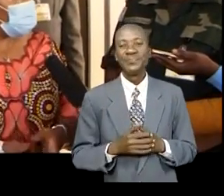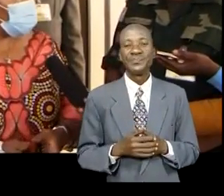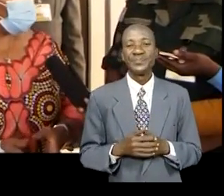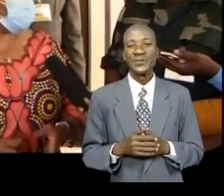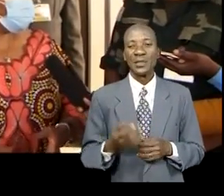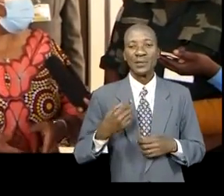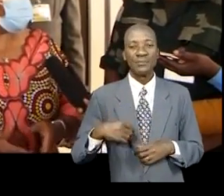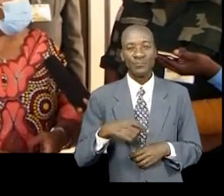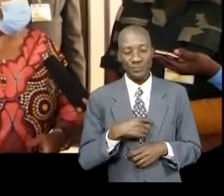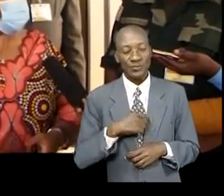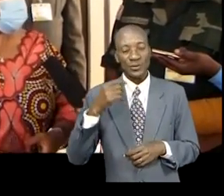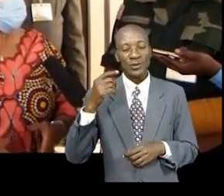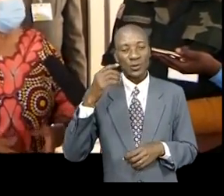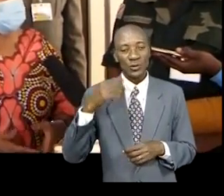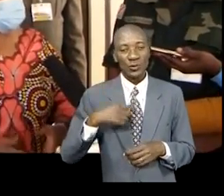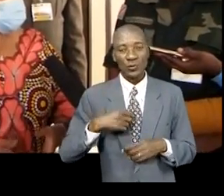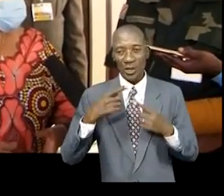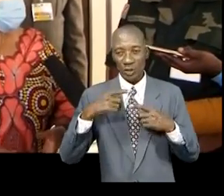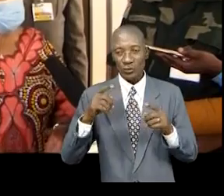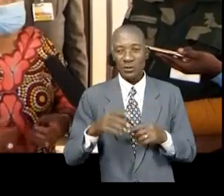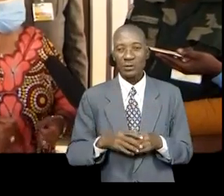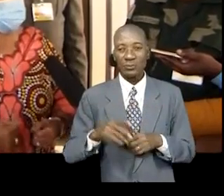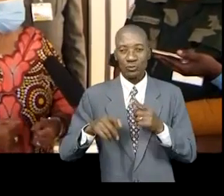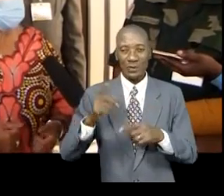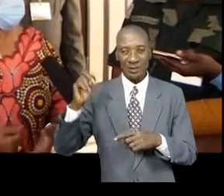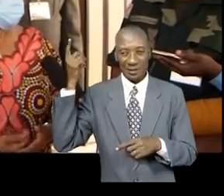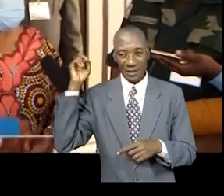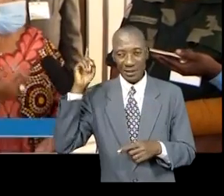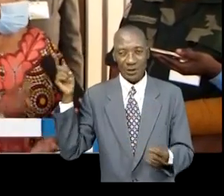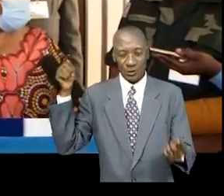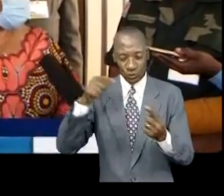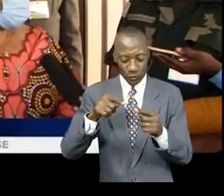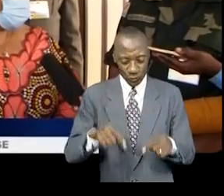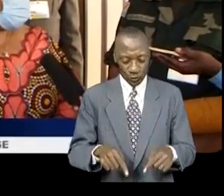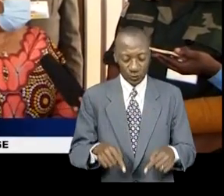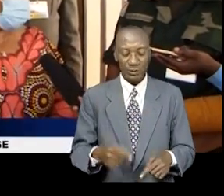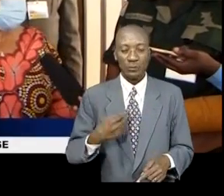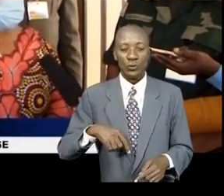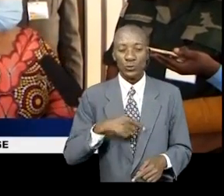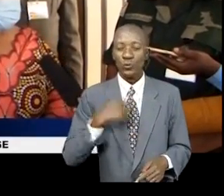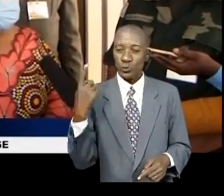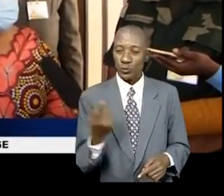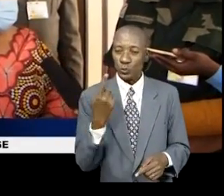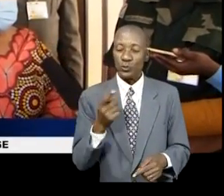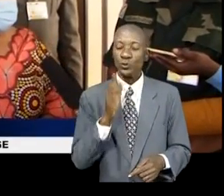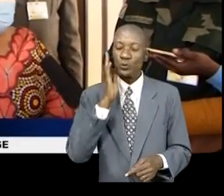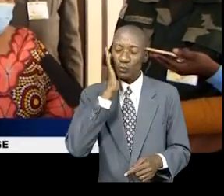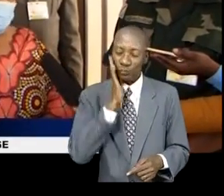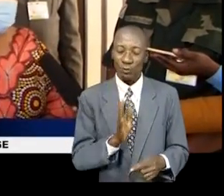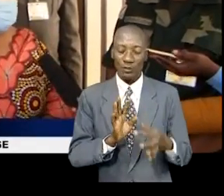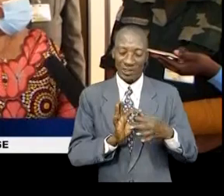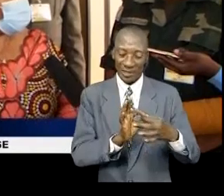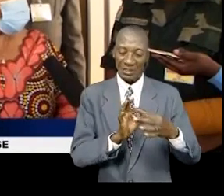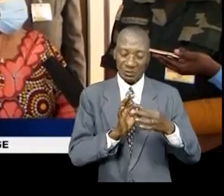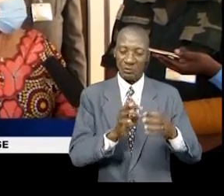Donc, vous savez, depuis les temps immémoriaux, nous avons toujours entretenu de bonnes relations et que nous allons continuer, nous allons les